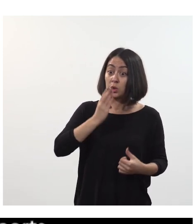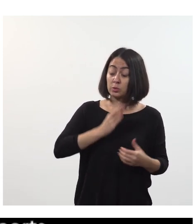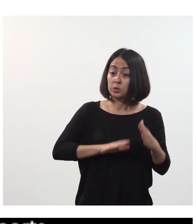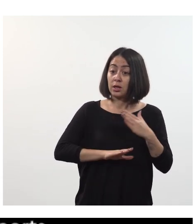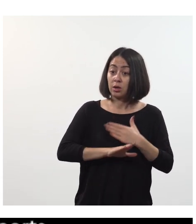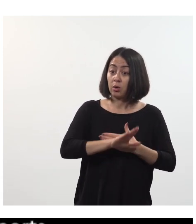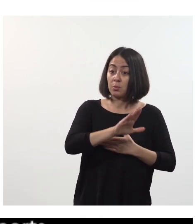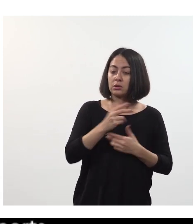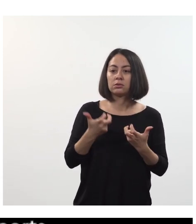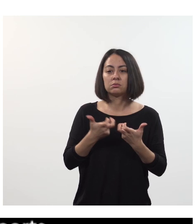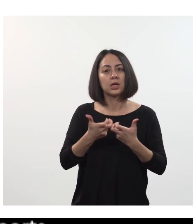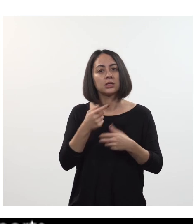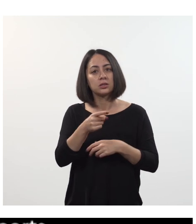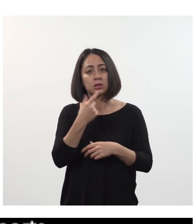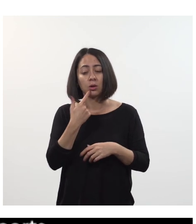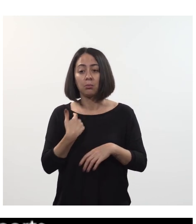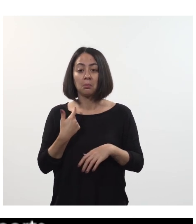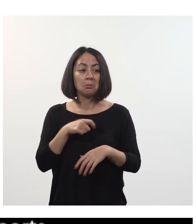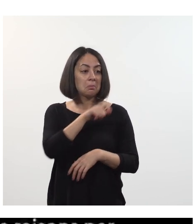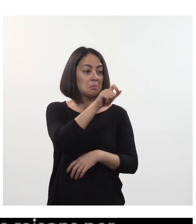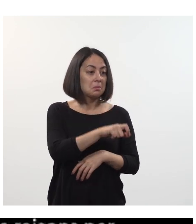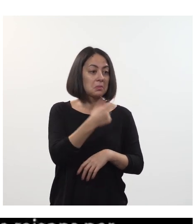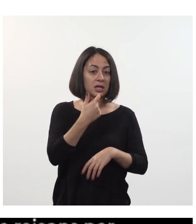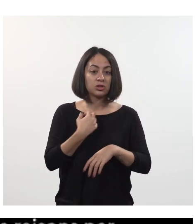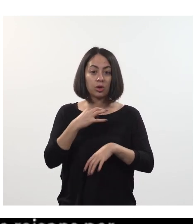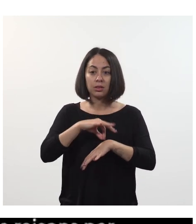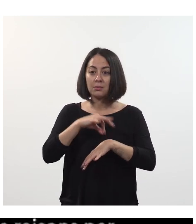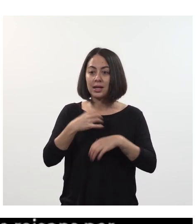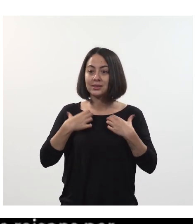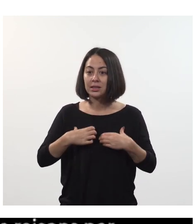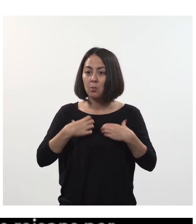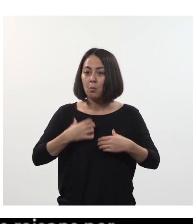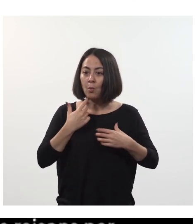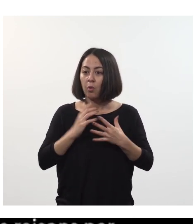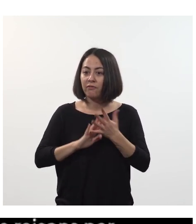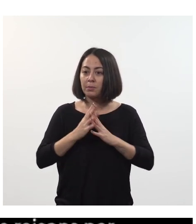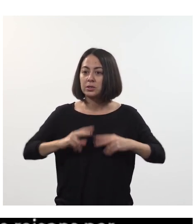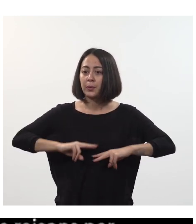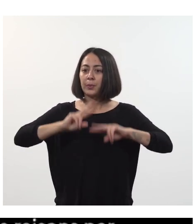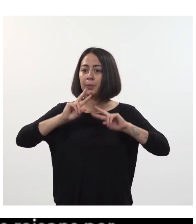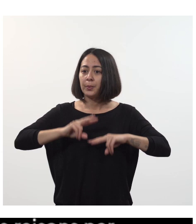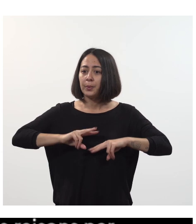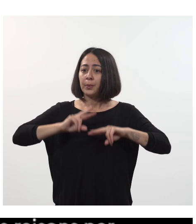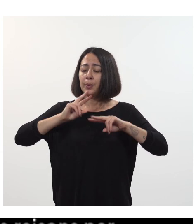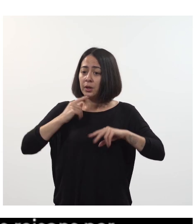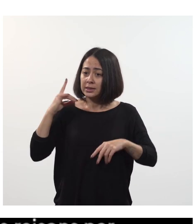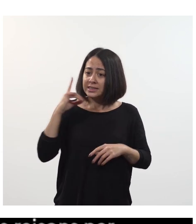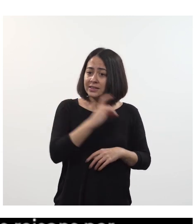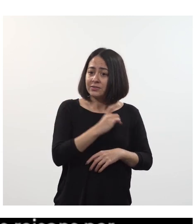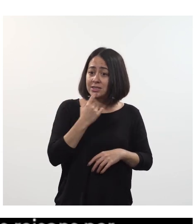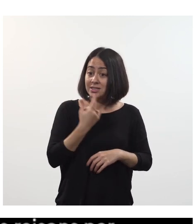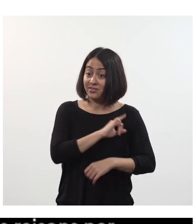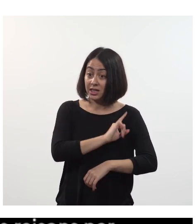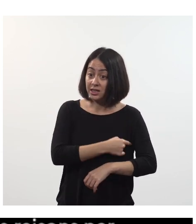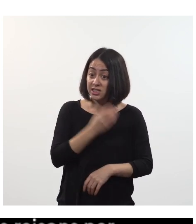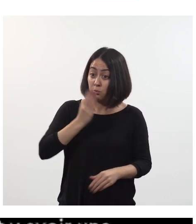infection, la personne qui va faire une pneumopathie d'inhalation, qui va avoir une infection pulmonaire, ça va augmenter ses dépenses énergétiques. Une personne